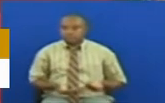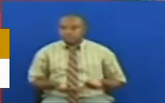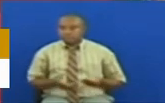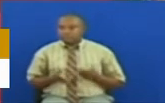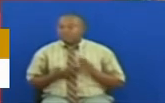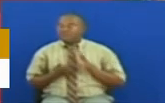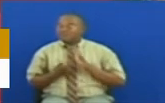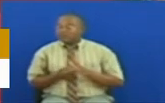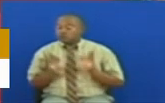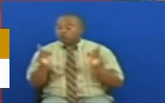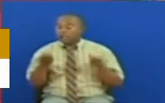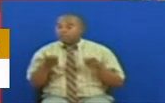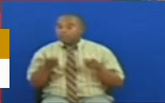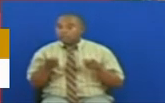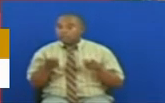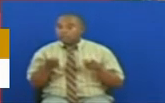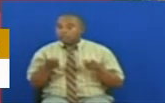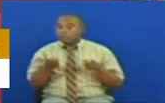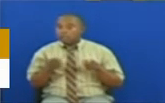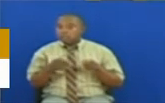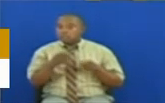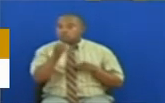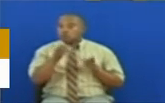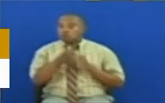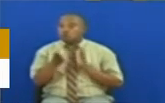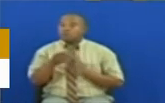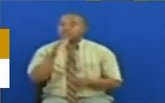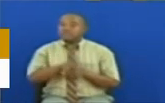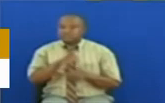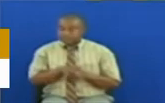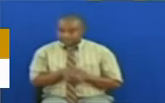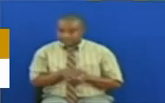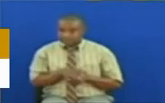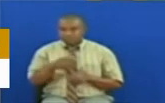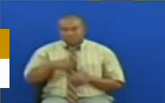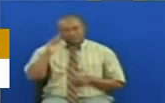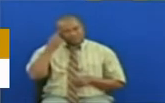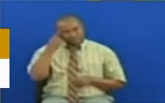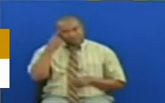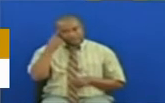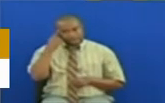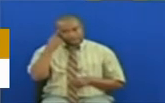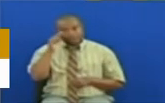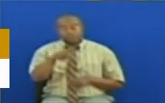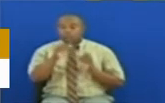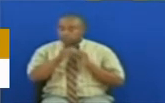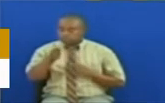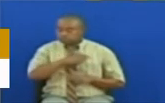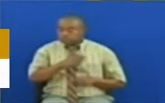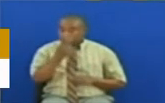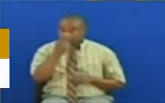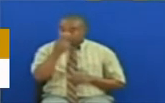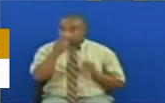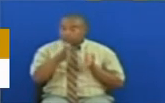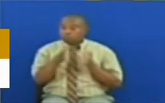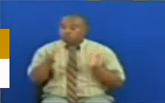kupitia uvuvi wa bahari kuu ni wa kiwango kikubwa na wana fedha nyingi sana. Kwa hiyo nafikiri hapa tuweze kuwa na mtazamo mkubwa sasa,